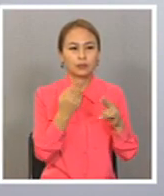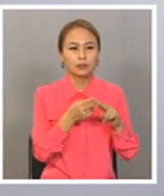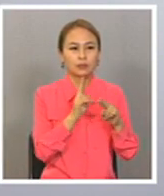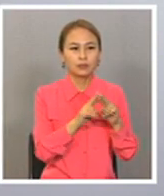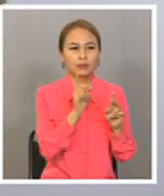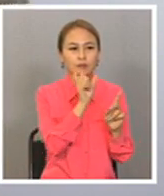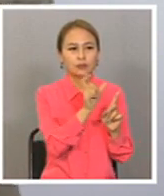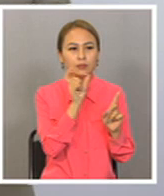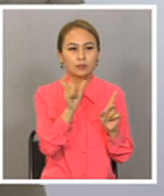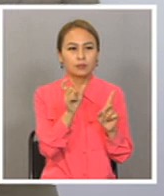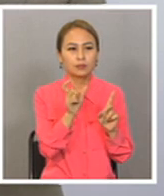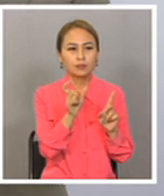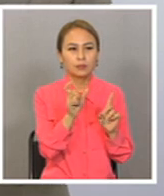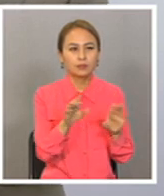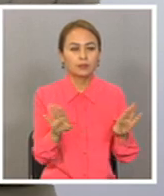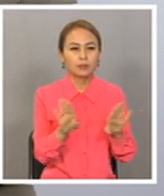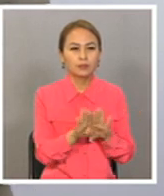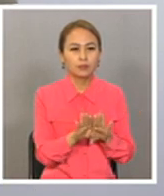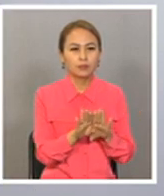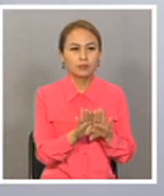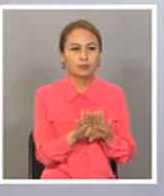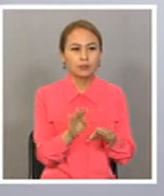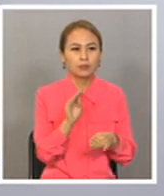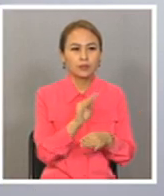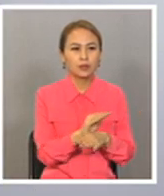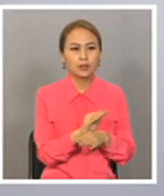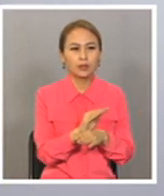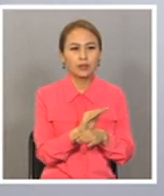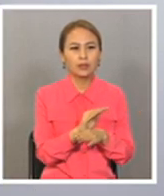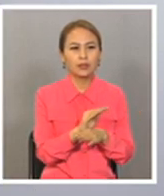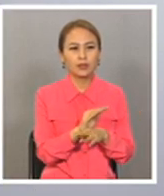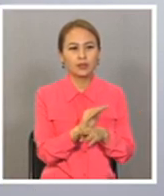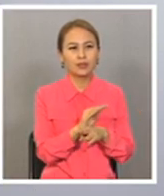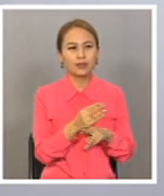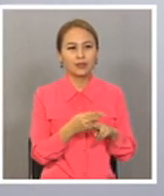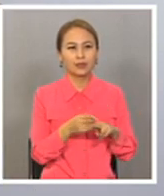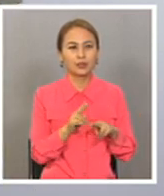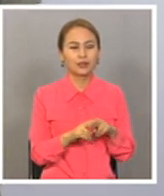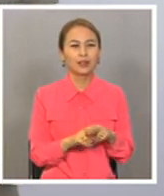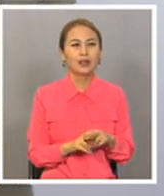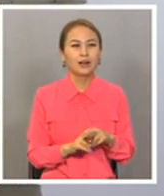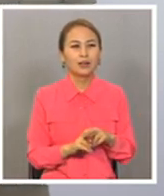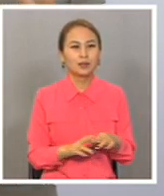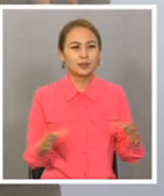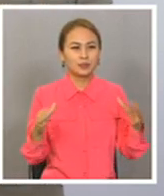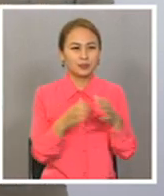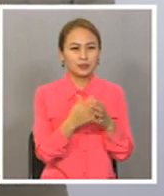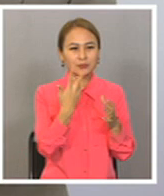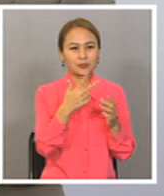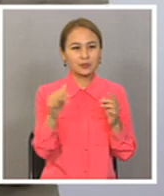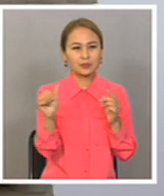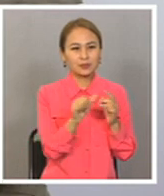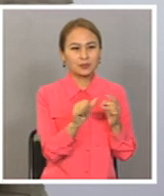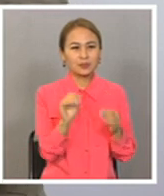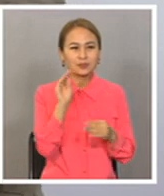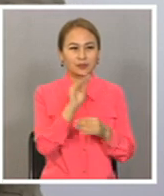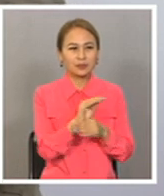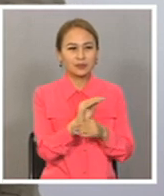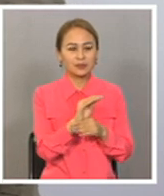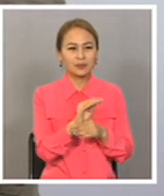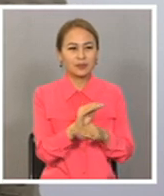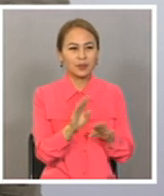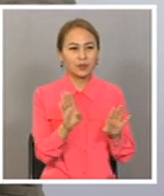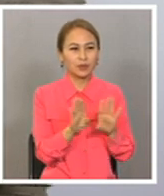қадамымыз 0.5-ке тең. Сонда 3 пен 4-тің арасы 3.5 немесе 3.15.